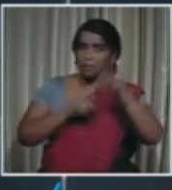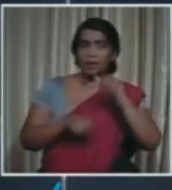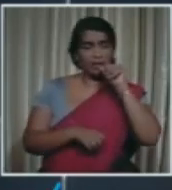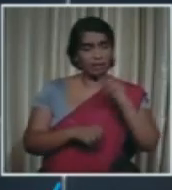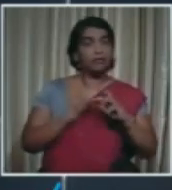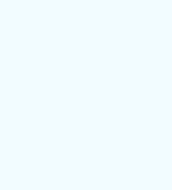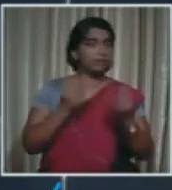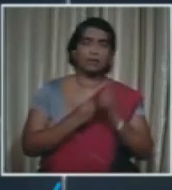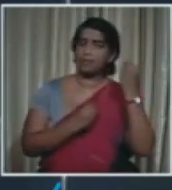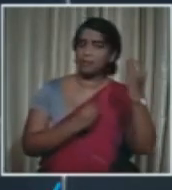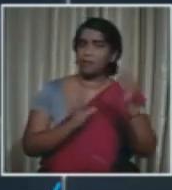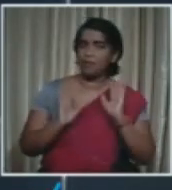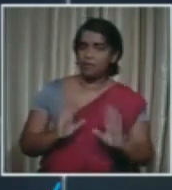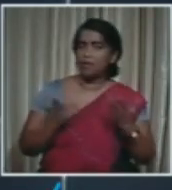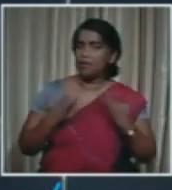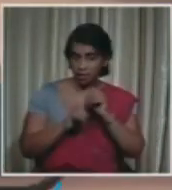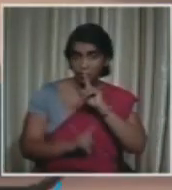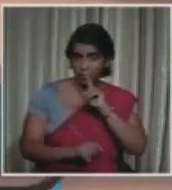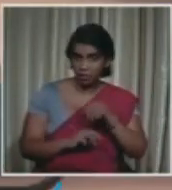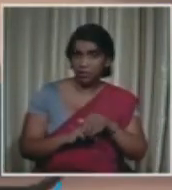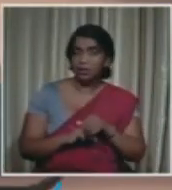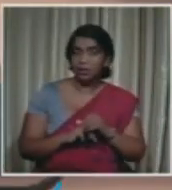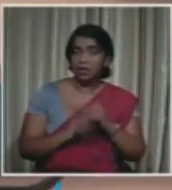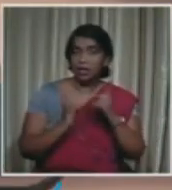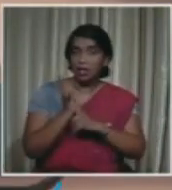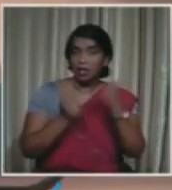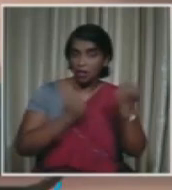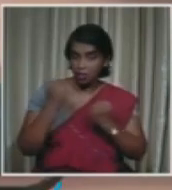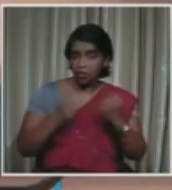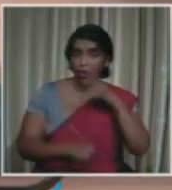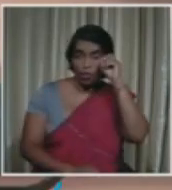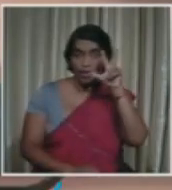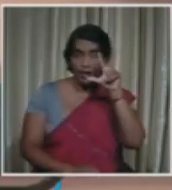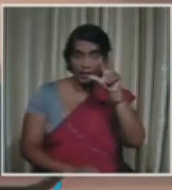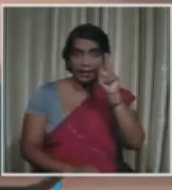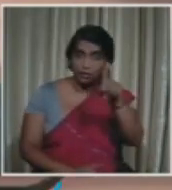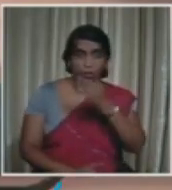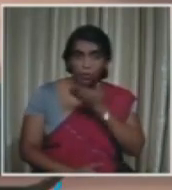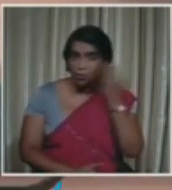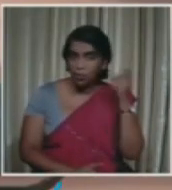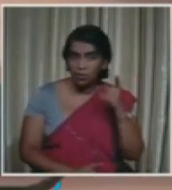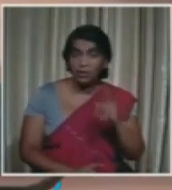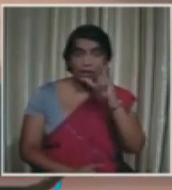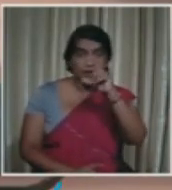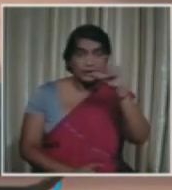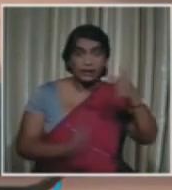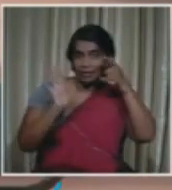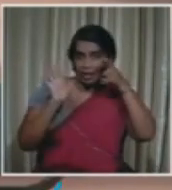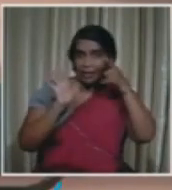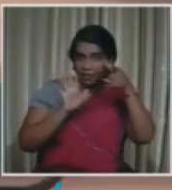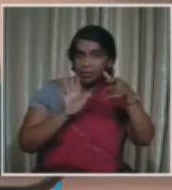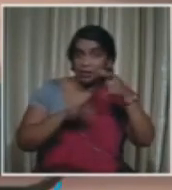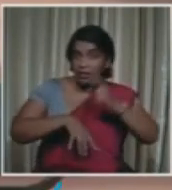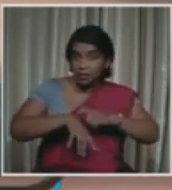හරි විසඳුමක් දෙන්න ඕනේ. නැත්නම් අපි ගෙදර යන්න ඕනේ. අර බවුසරය උදේ 8:30ට පිටත් වෙලා තින්නේ කියලා. CCTV කැමරා දර්ශන ඇතිනේ.